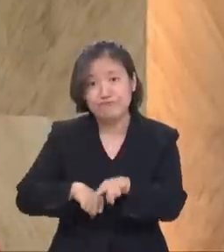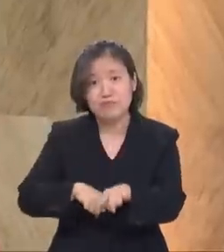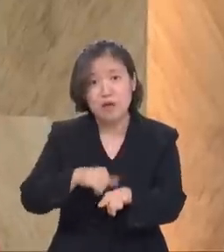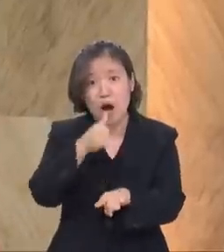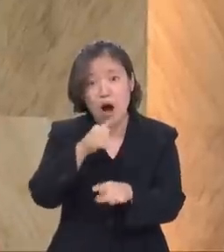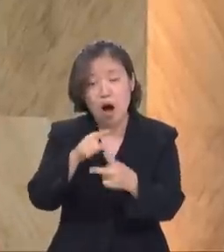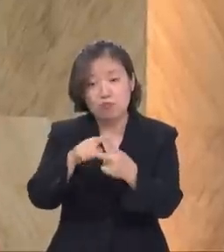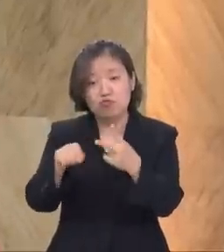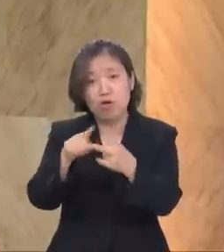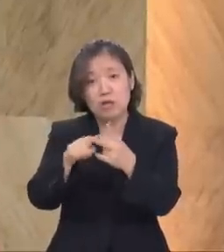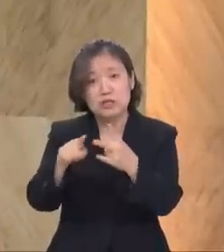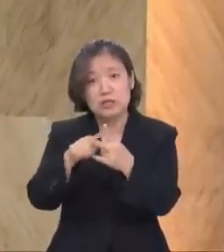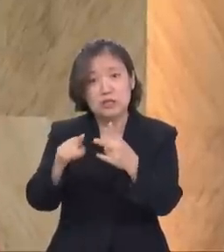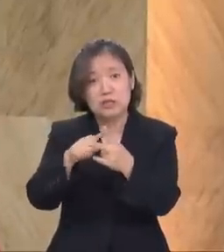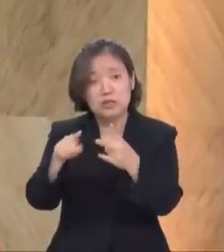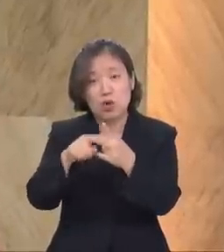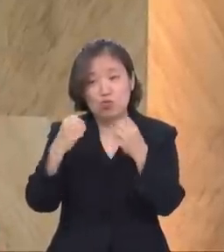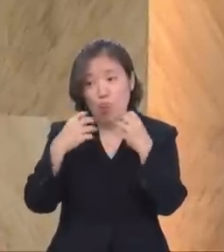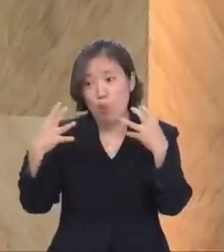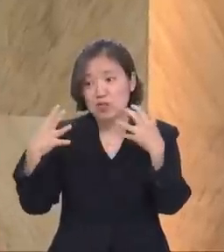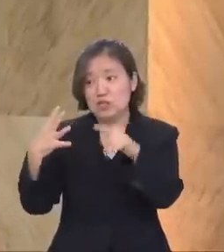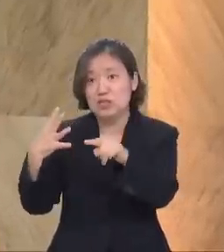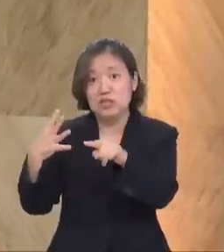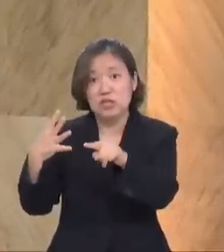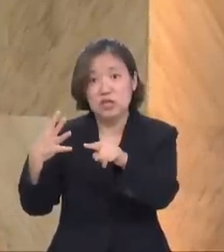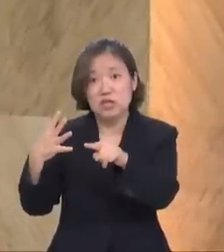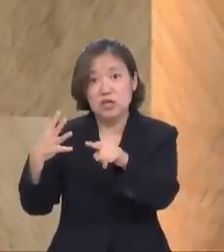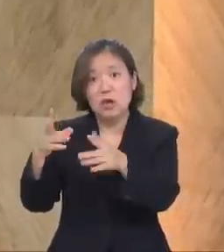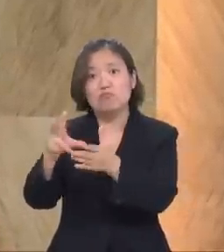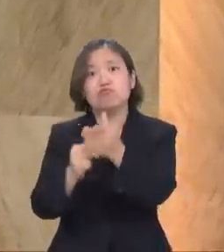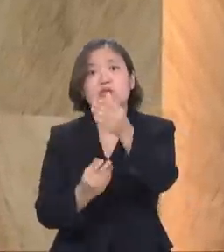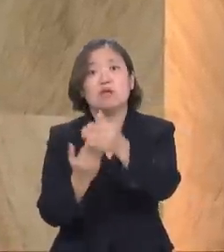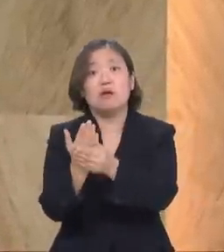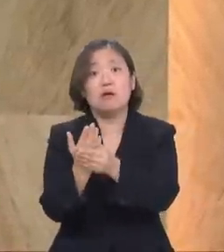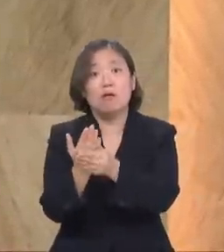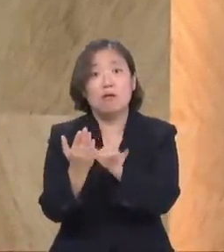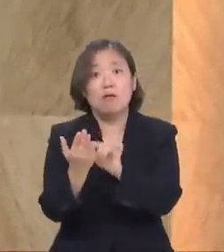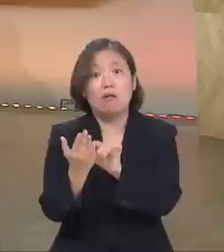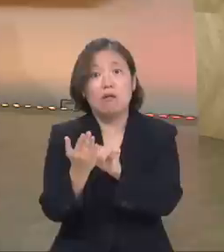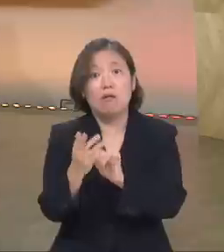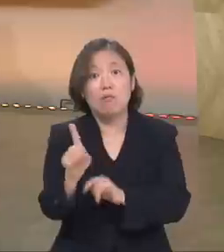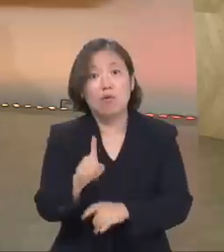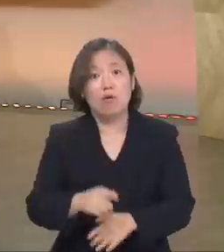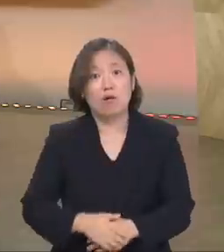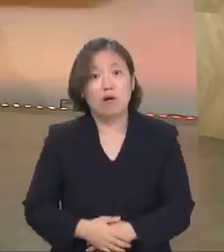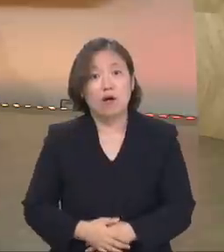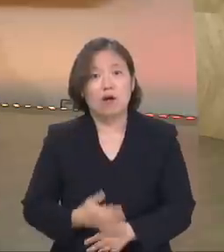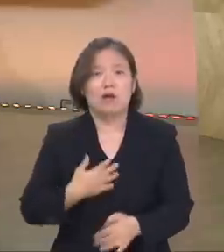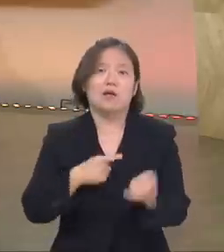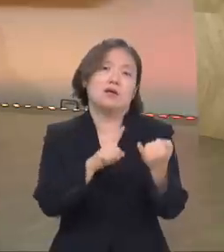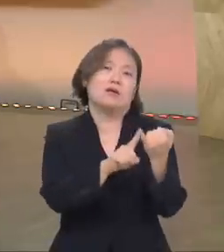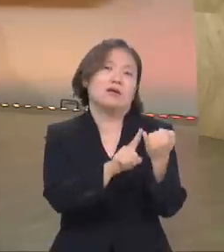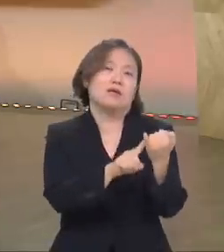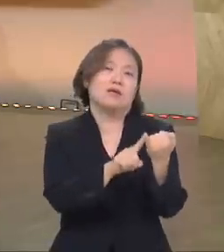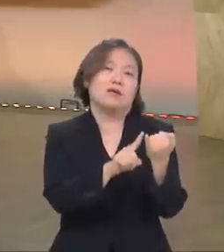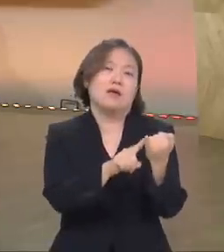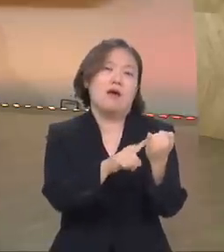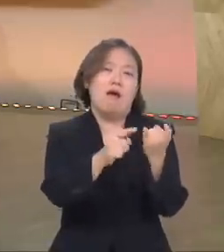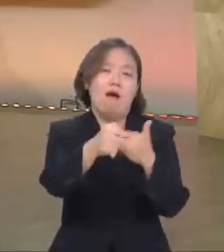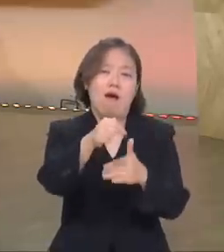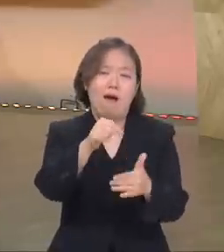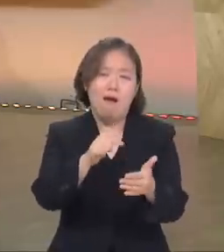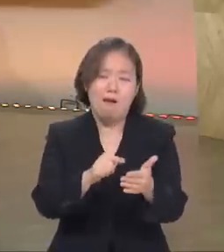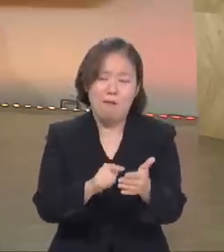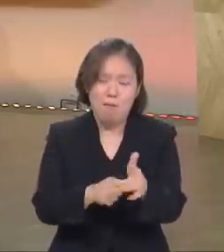집안일들도 온갖 어수선하고 뒤숭숭하니이 불자님의 가슴이 얼마나